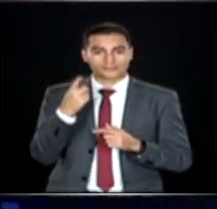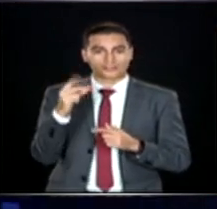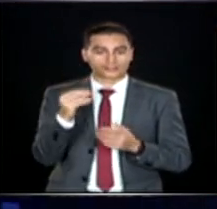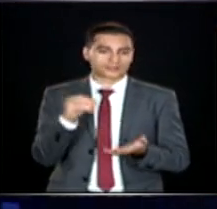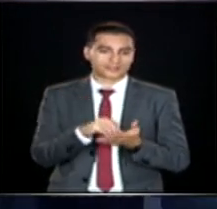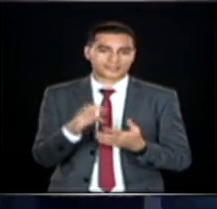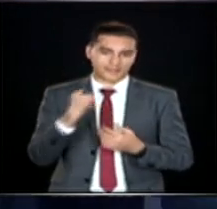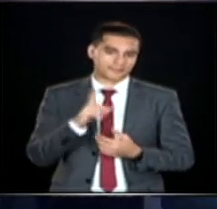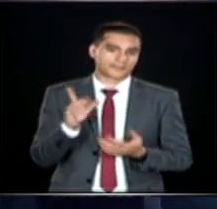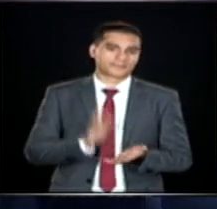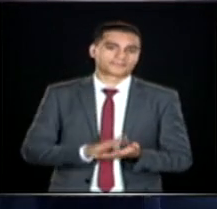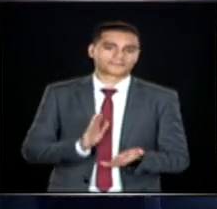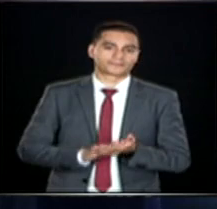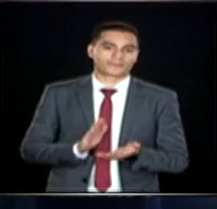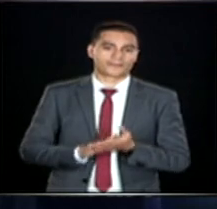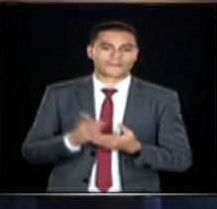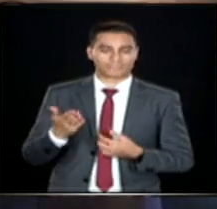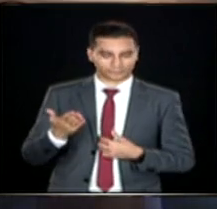اجابه صحيحه